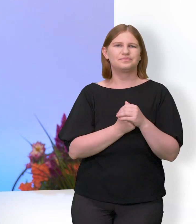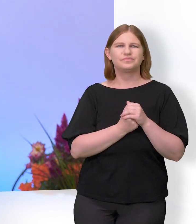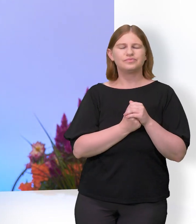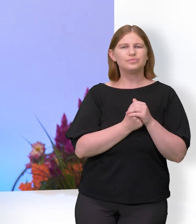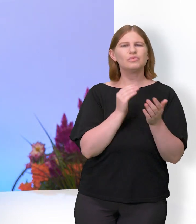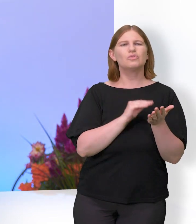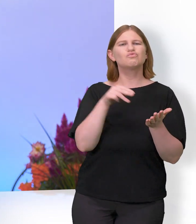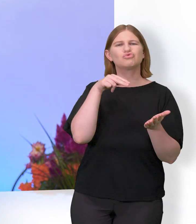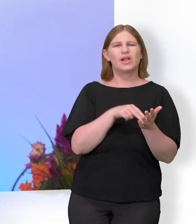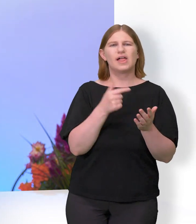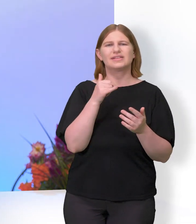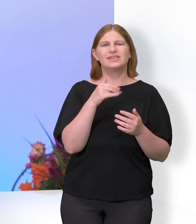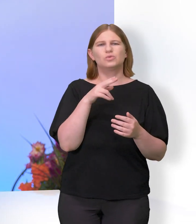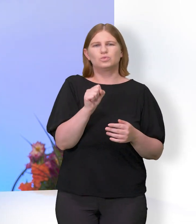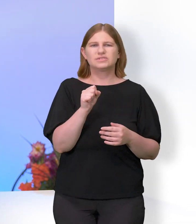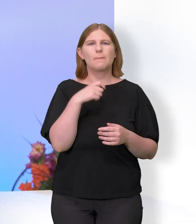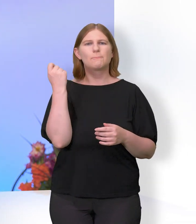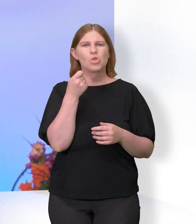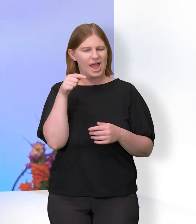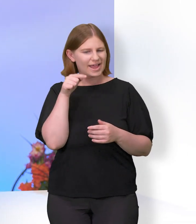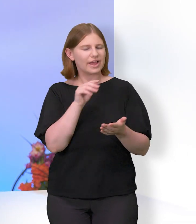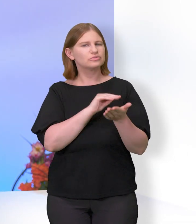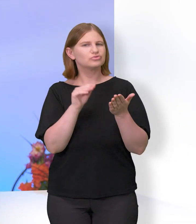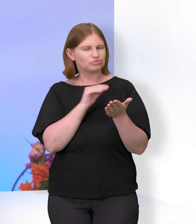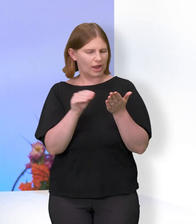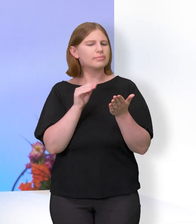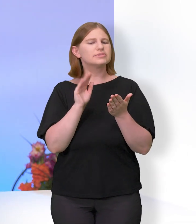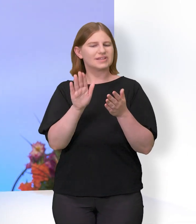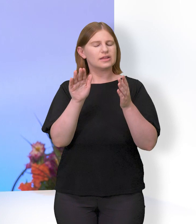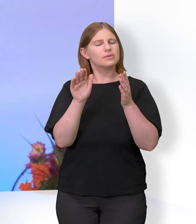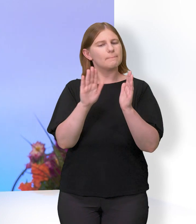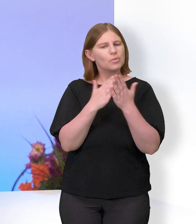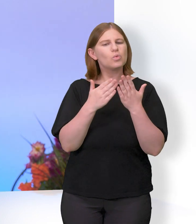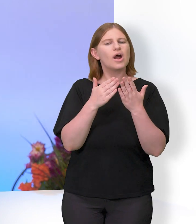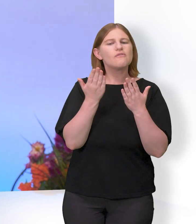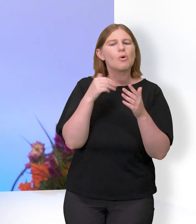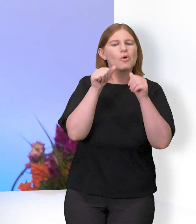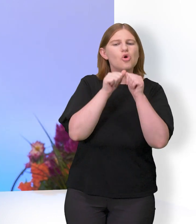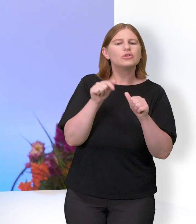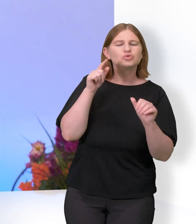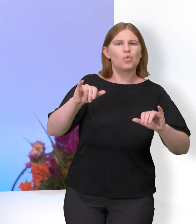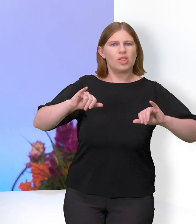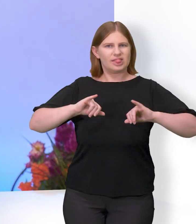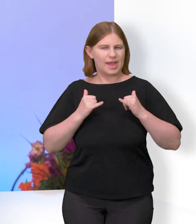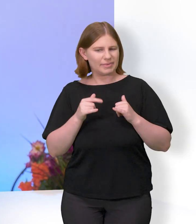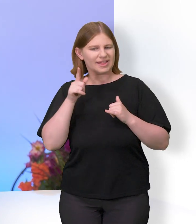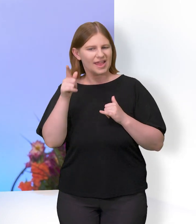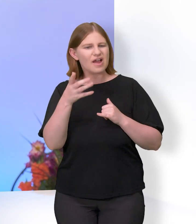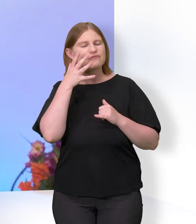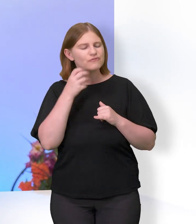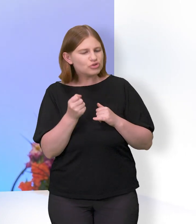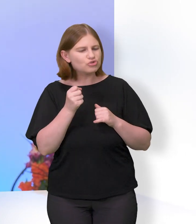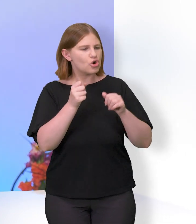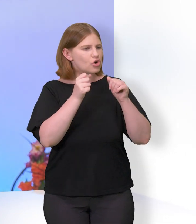Schriftsteller Titus Müller lädt in seinem Buch »Vom Glück zu leben« ein, über das Glück im Unscheinbaren zu